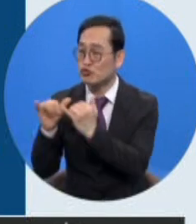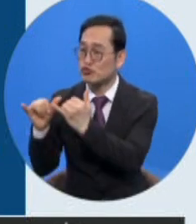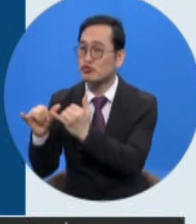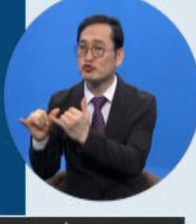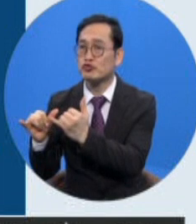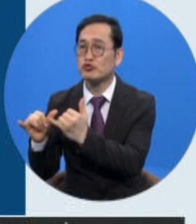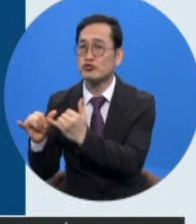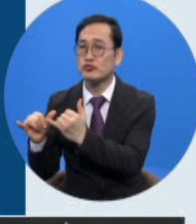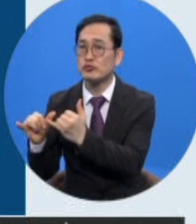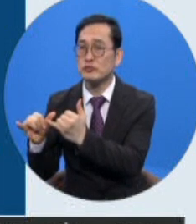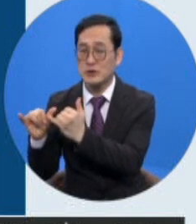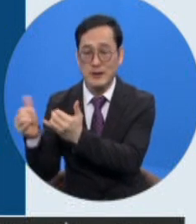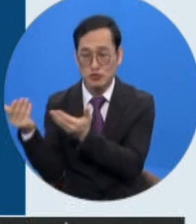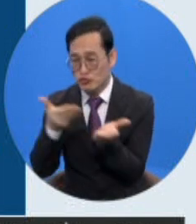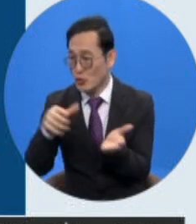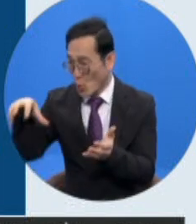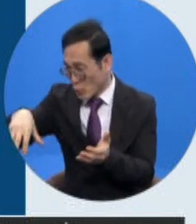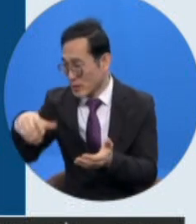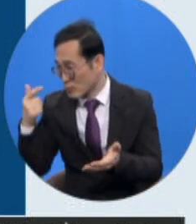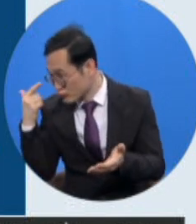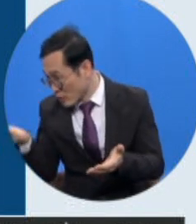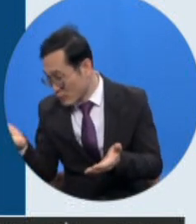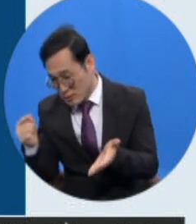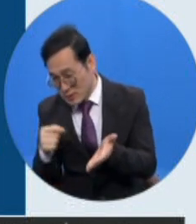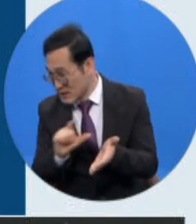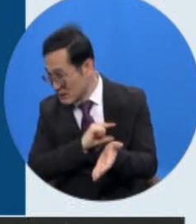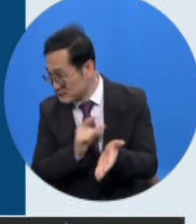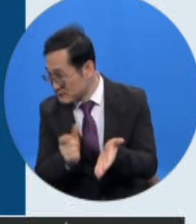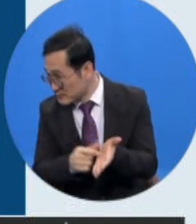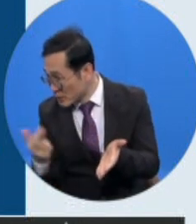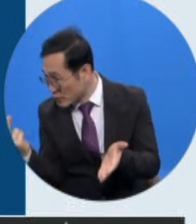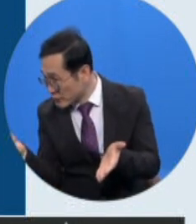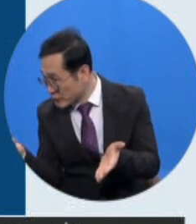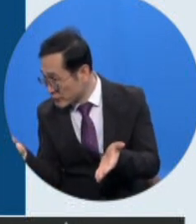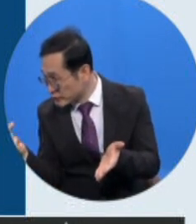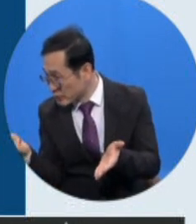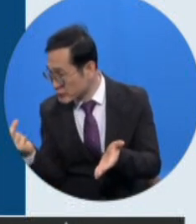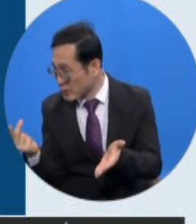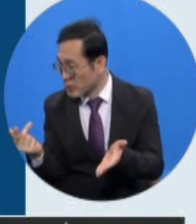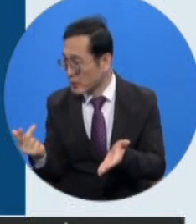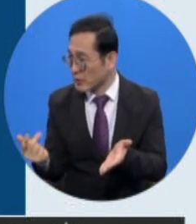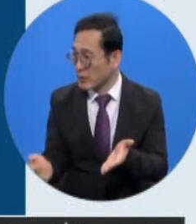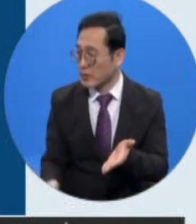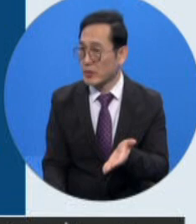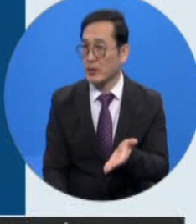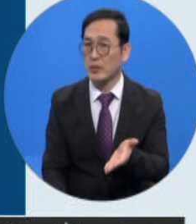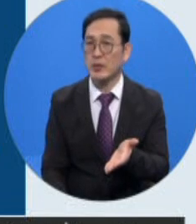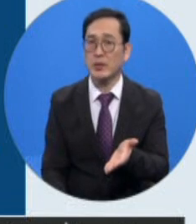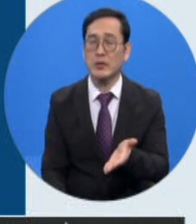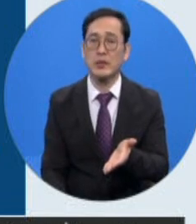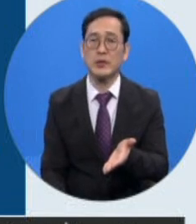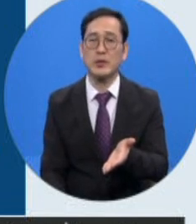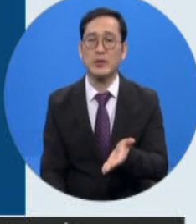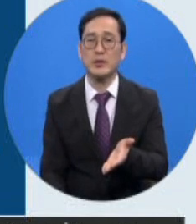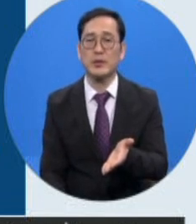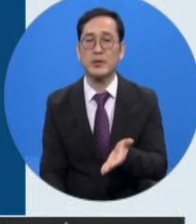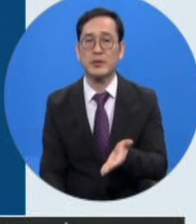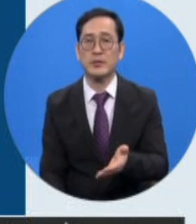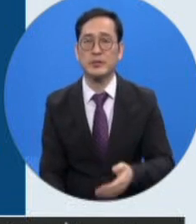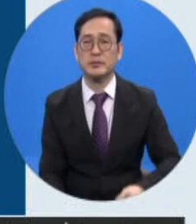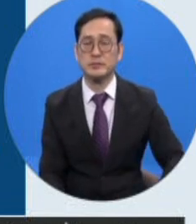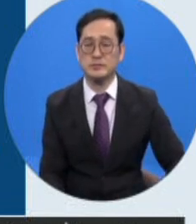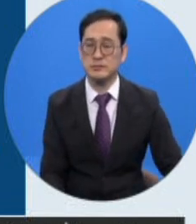되는데 거기에도 김건희 씨, 그러니까 또 개명 전에 김명신이라는 이름은 없었다. 라고 이제 보도를 했죠. 그러면서 김건희